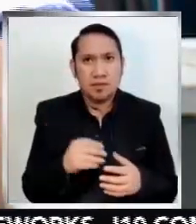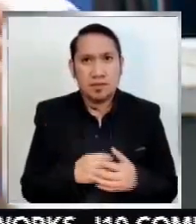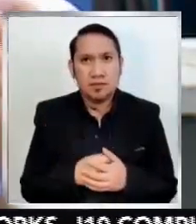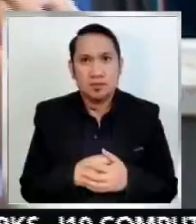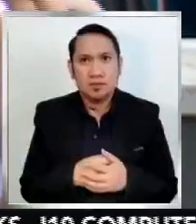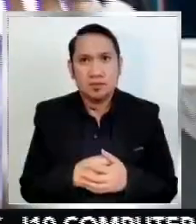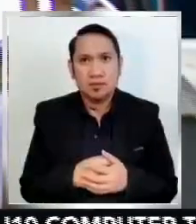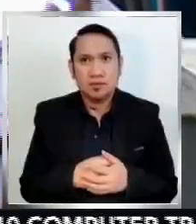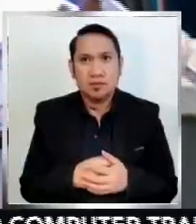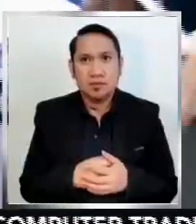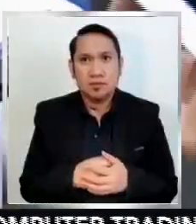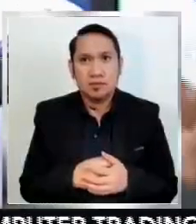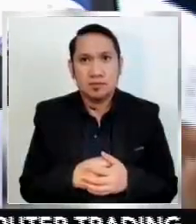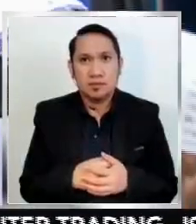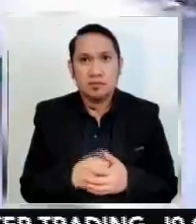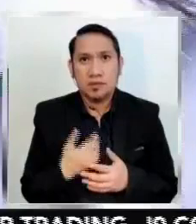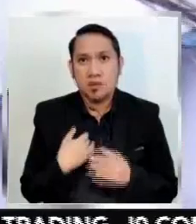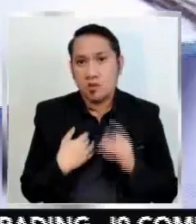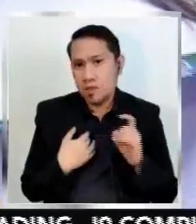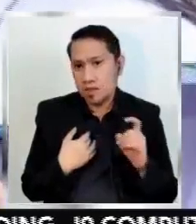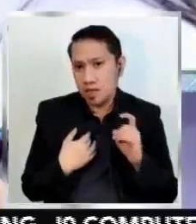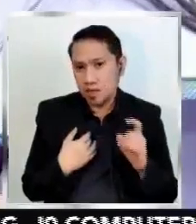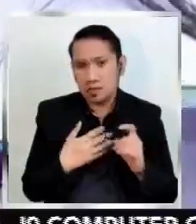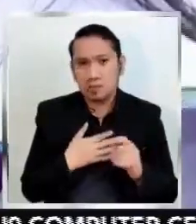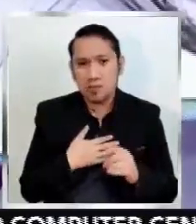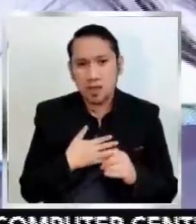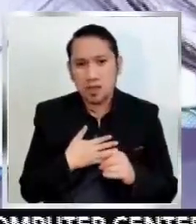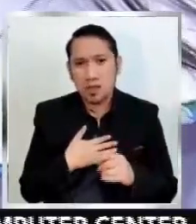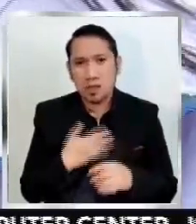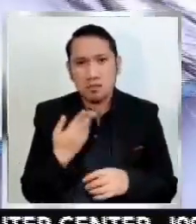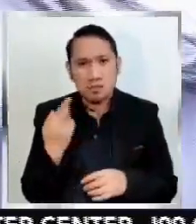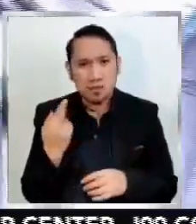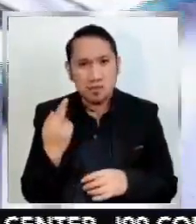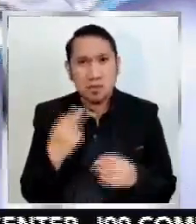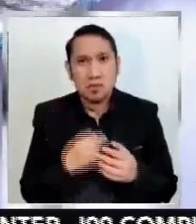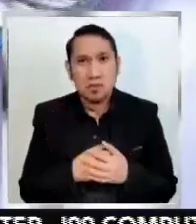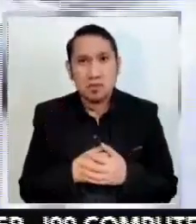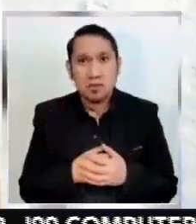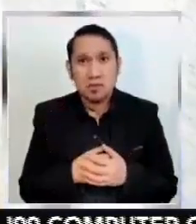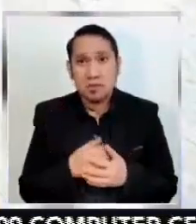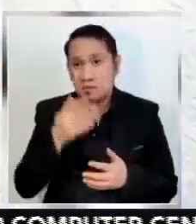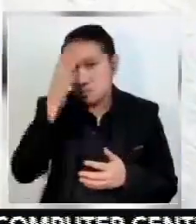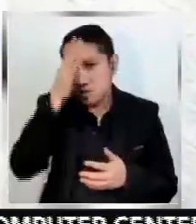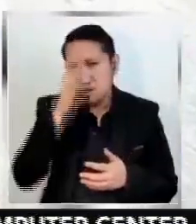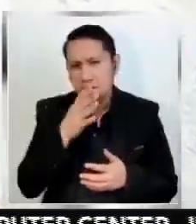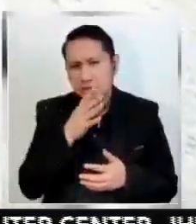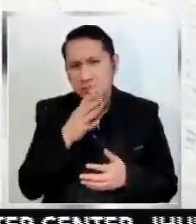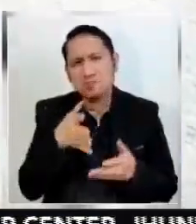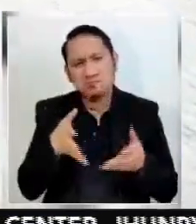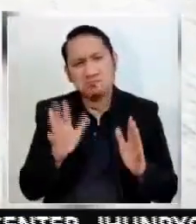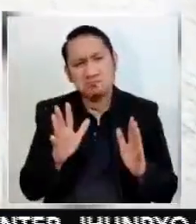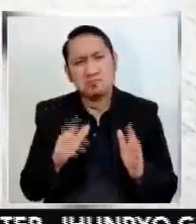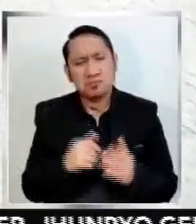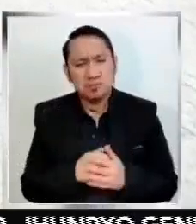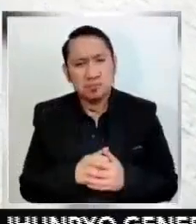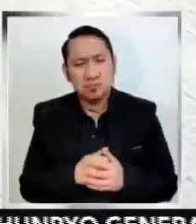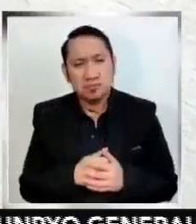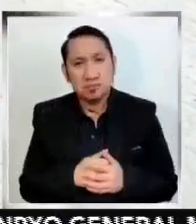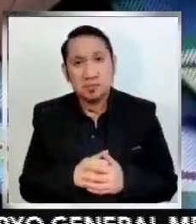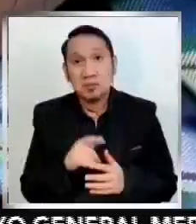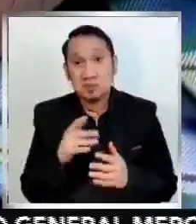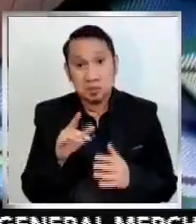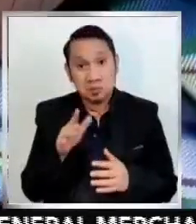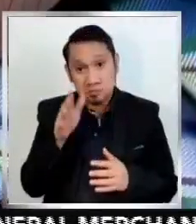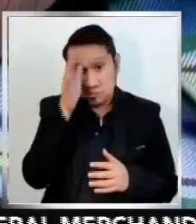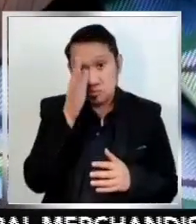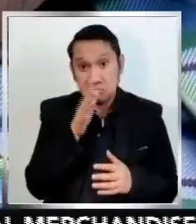ang best friend ko. Di naman tutol dito ang kanyang mga magulang. Sa katunayan, tinulungan pa nga raw nila ito